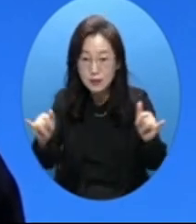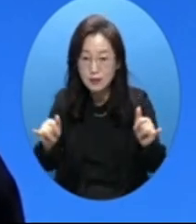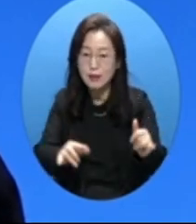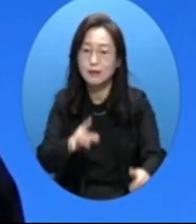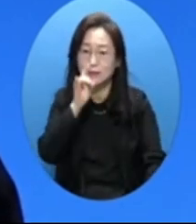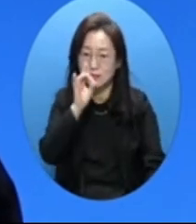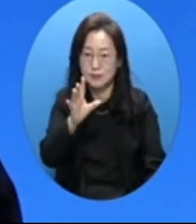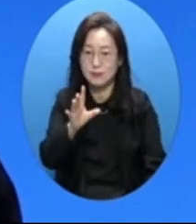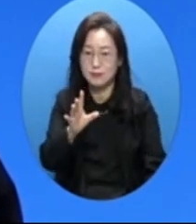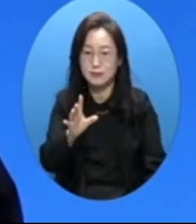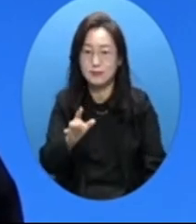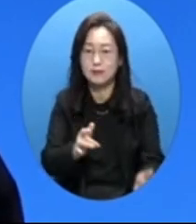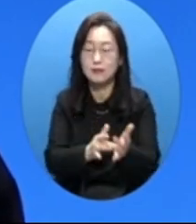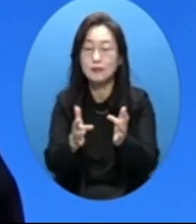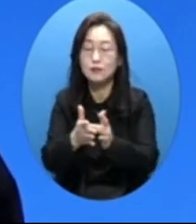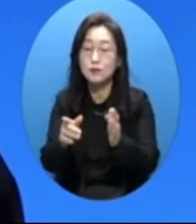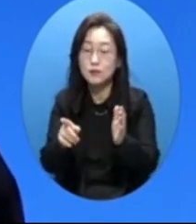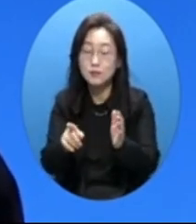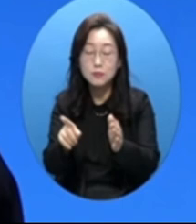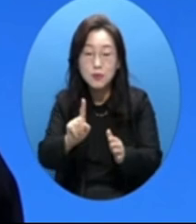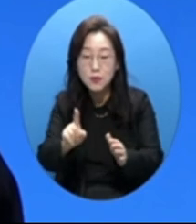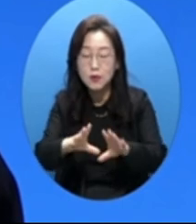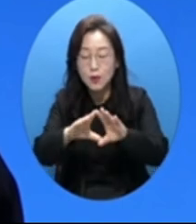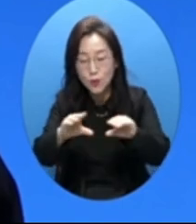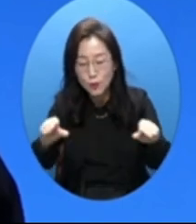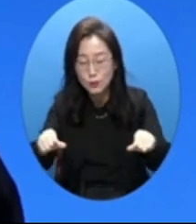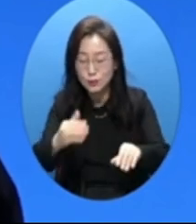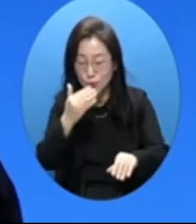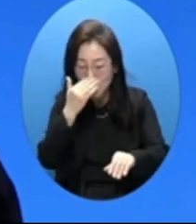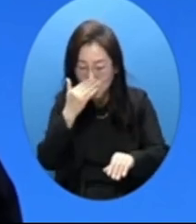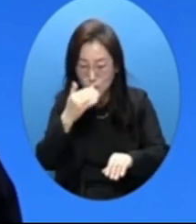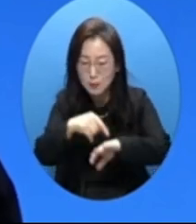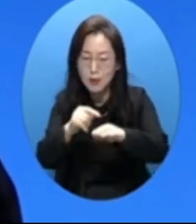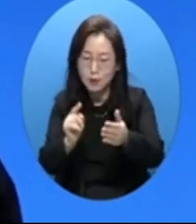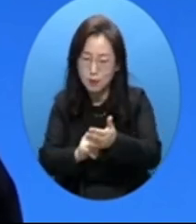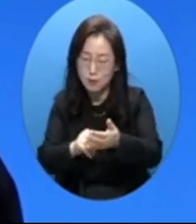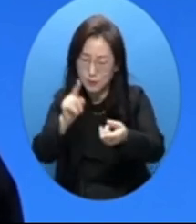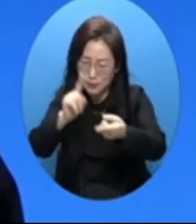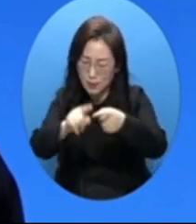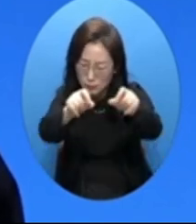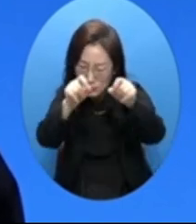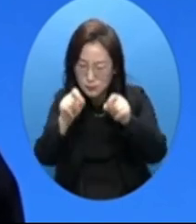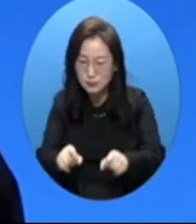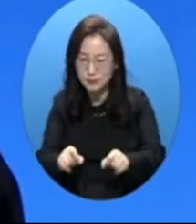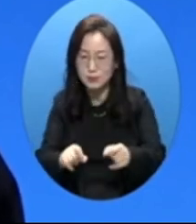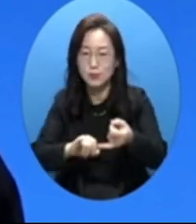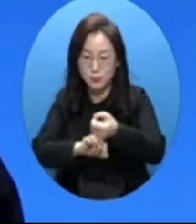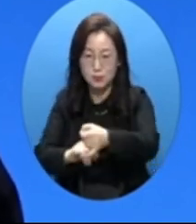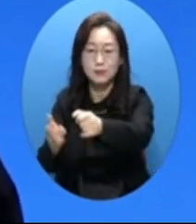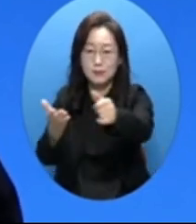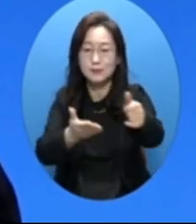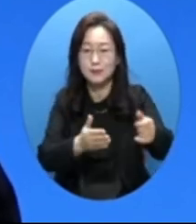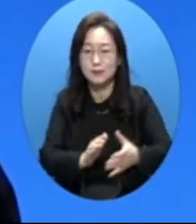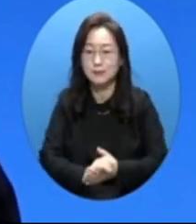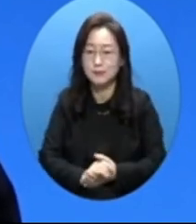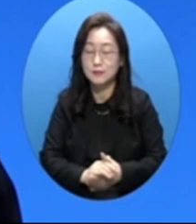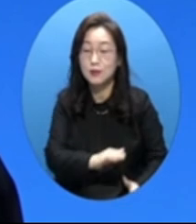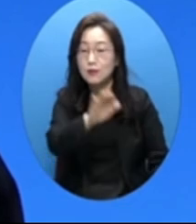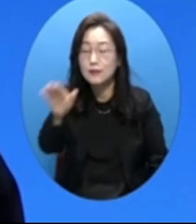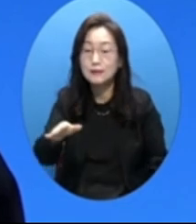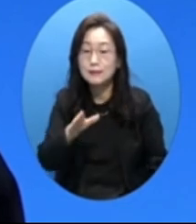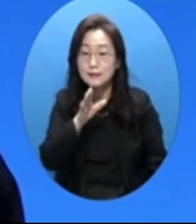예수님이 온유와 겸손으로 한 평생 사셨기 때문에 온유와 겸손으로 옷을 입고 살아야 되는 것입니다 우리의